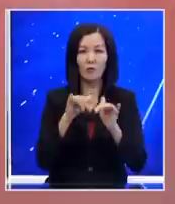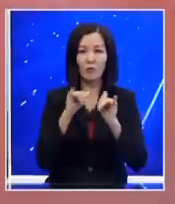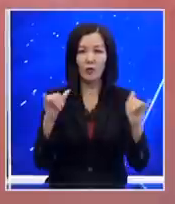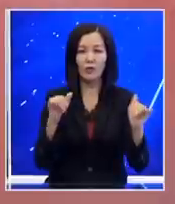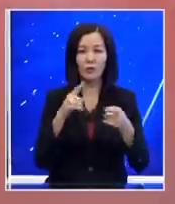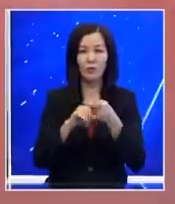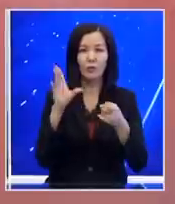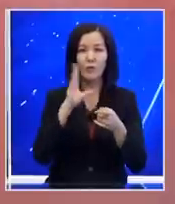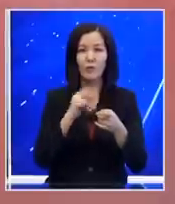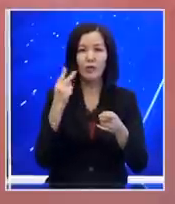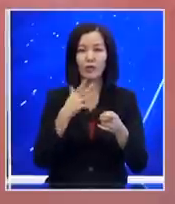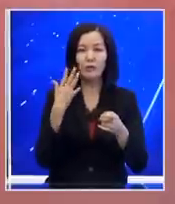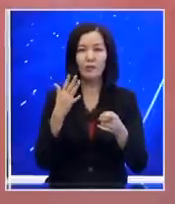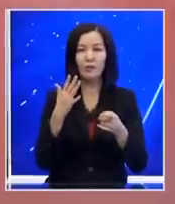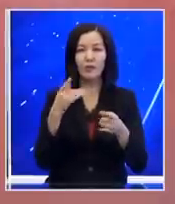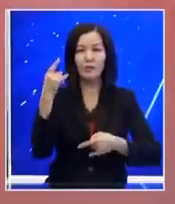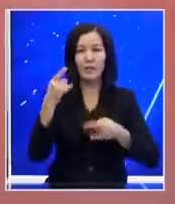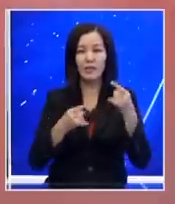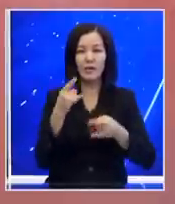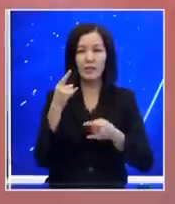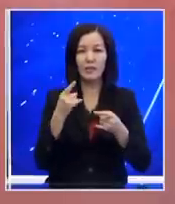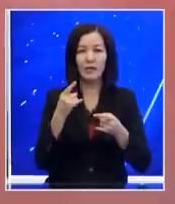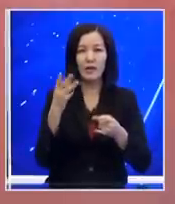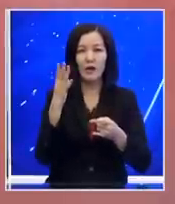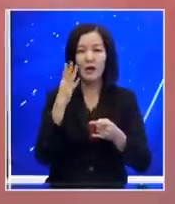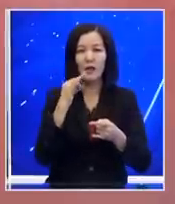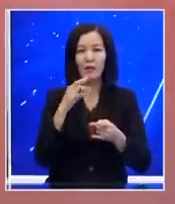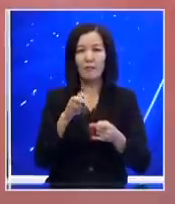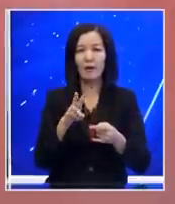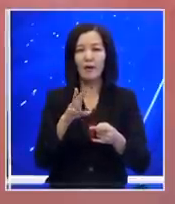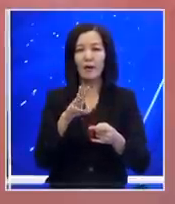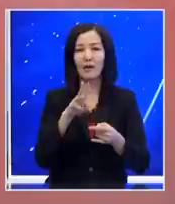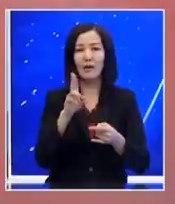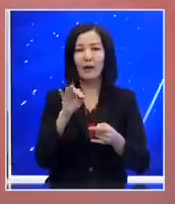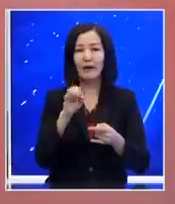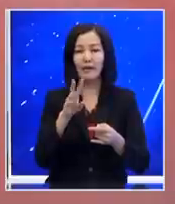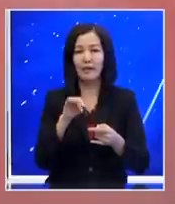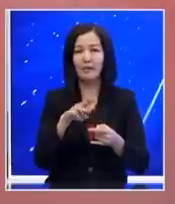бар. 25 республикалық телеканалмен Алма ТВ, Қайнар ТВ кабельдік